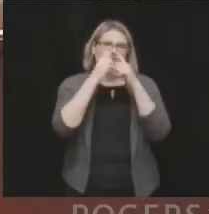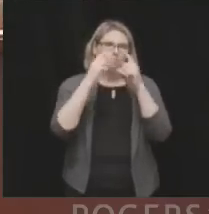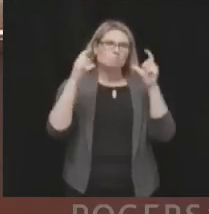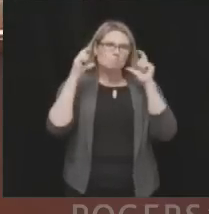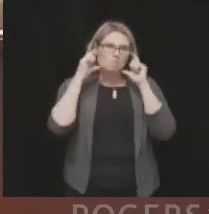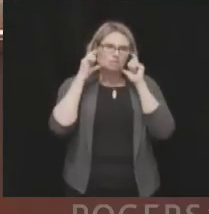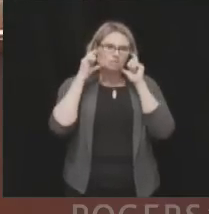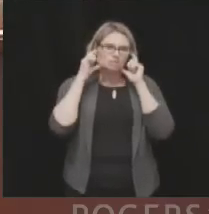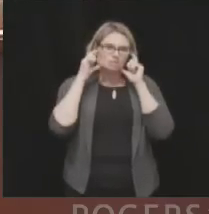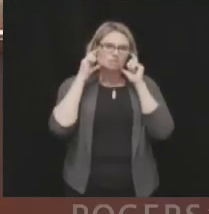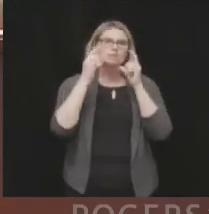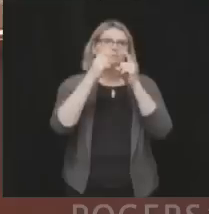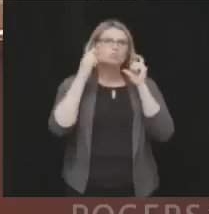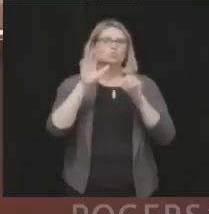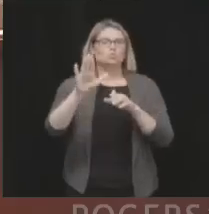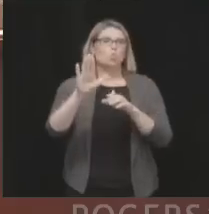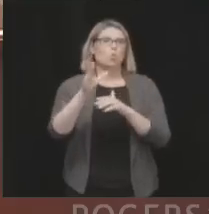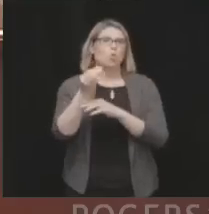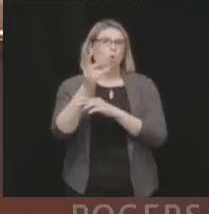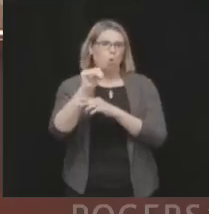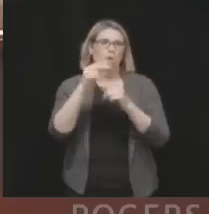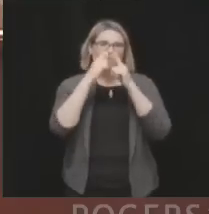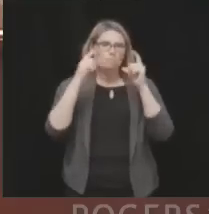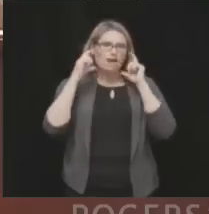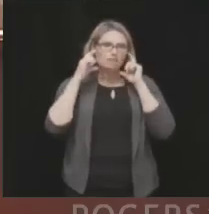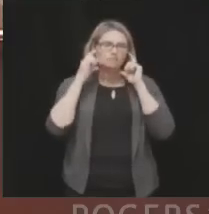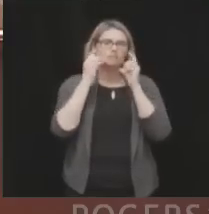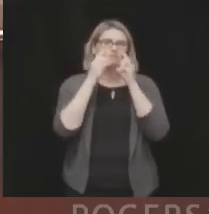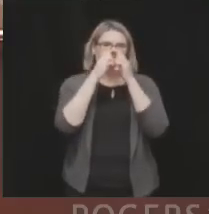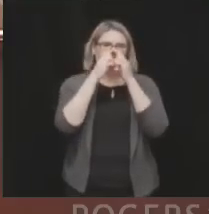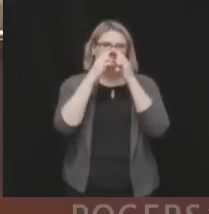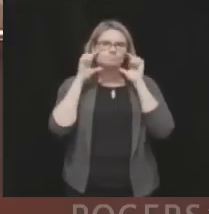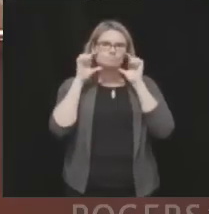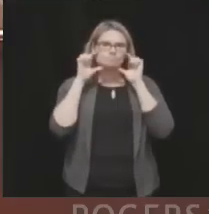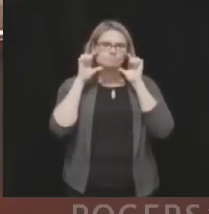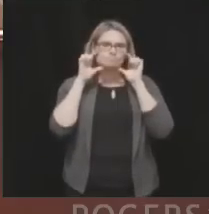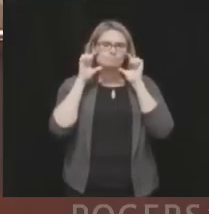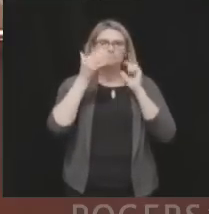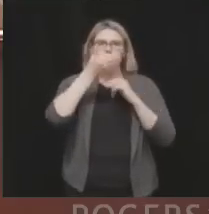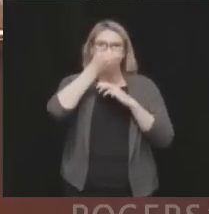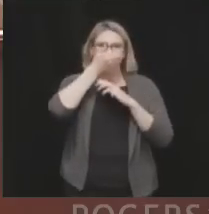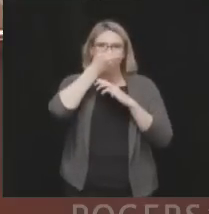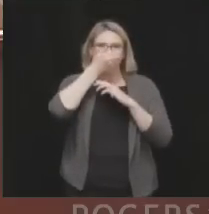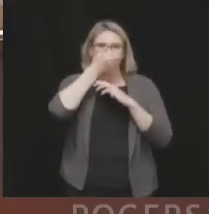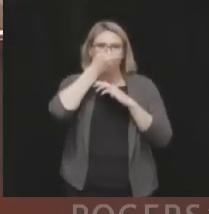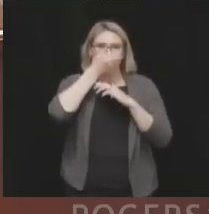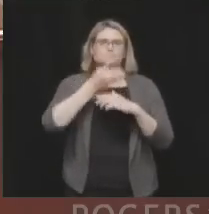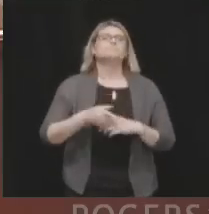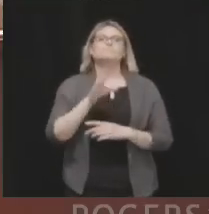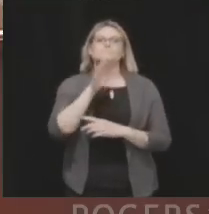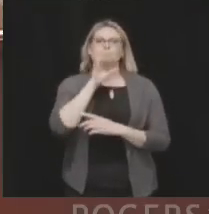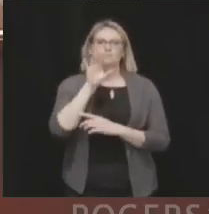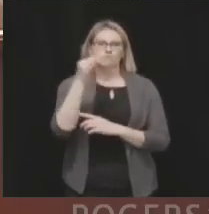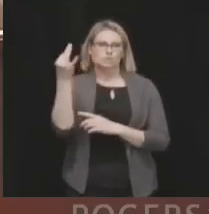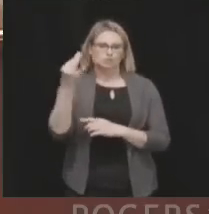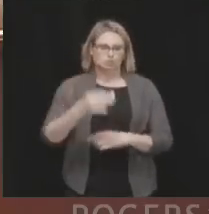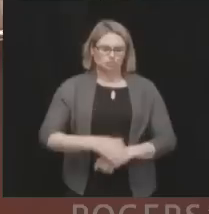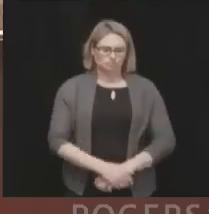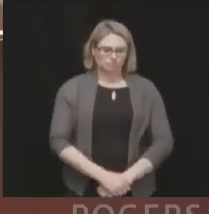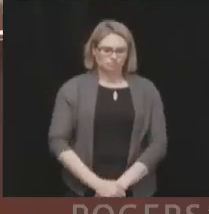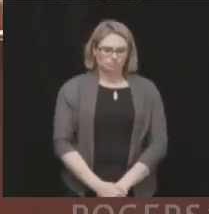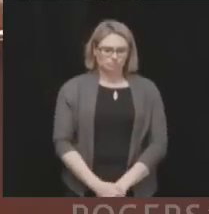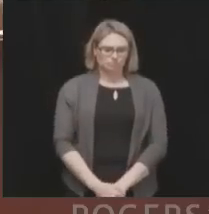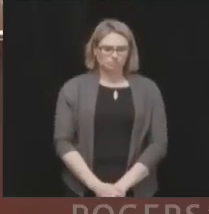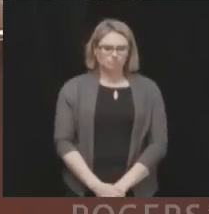par le COVID-19 sont hospitalisées, dont une aux soins intensifs. Je vous demande à nouveau de les garder dans vos